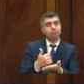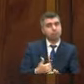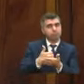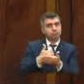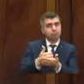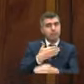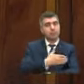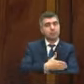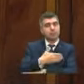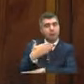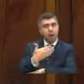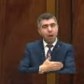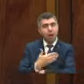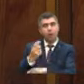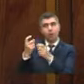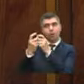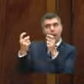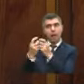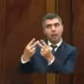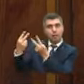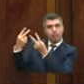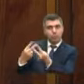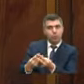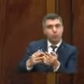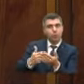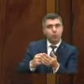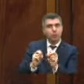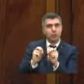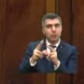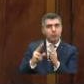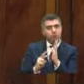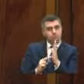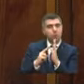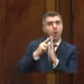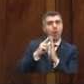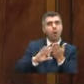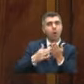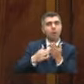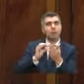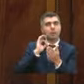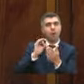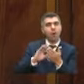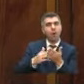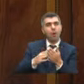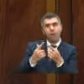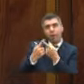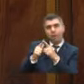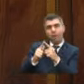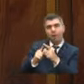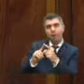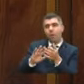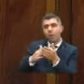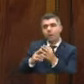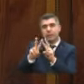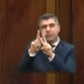وأخيرا تحفيز القطاع غير المهيكل على الاندماج التدريجي في الدورة الاقتصادية واستثمار كل الآليات المتاحة في هذا